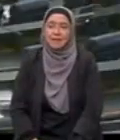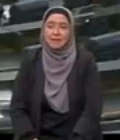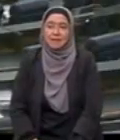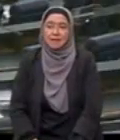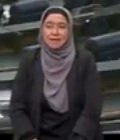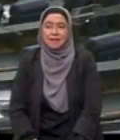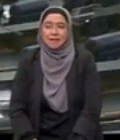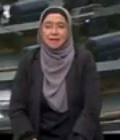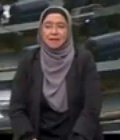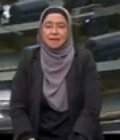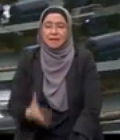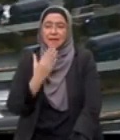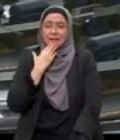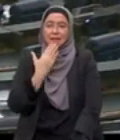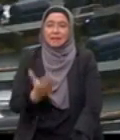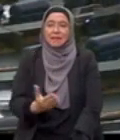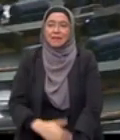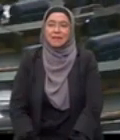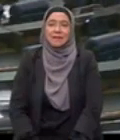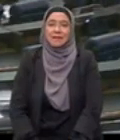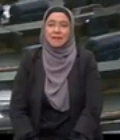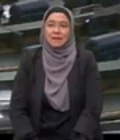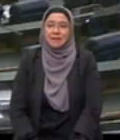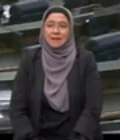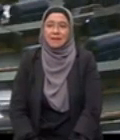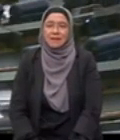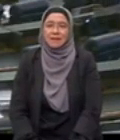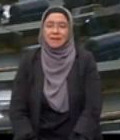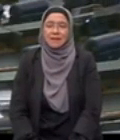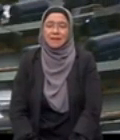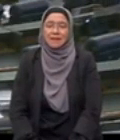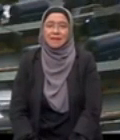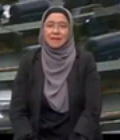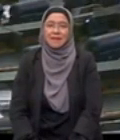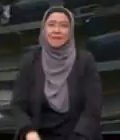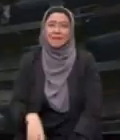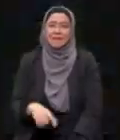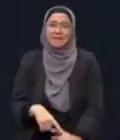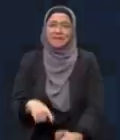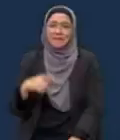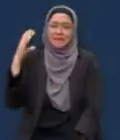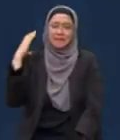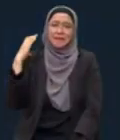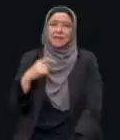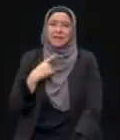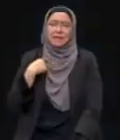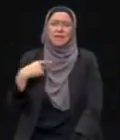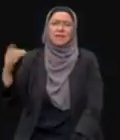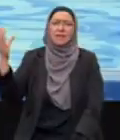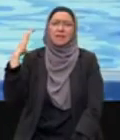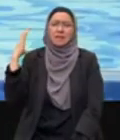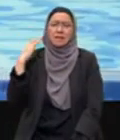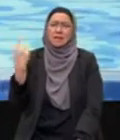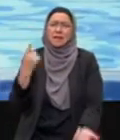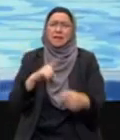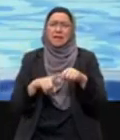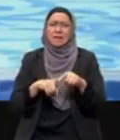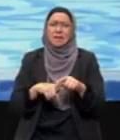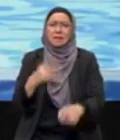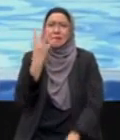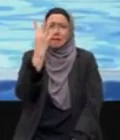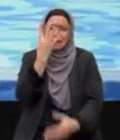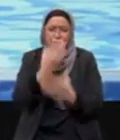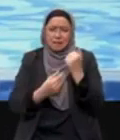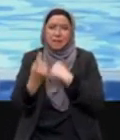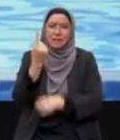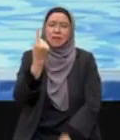Terima kasih yang berhormat Puan speaker yang berhormat macam empat dalam satah mungkin saya tak tahulah orang bermadu selalu tak tahulah dua tiga ke